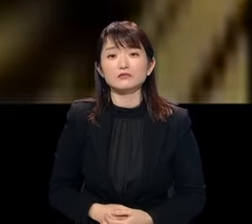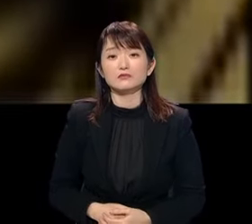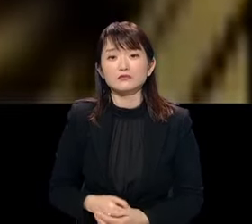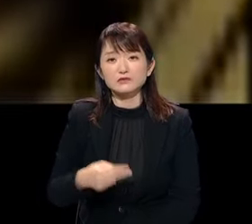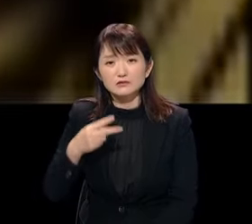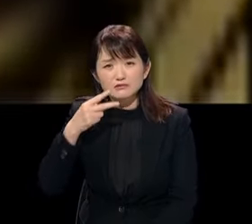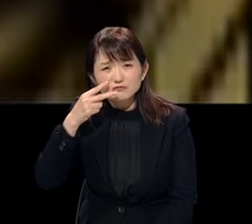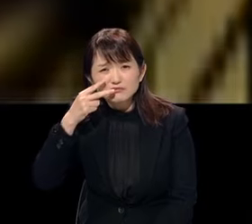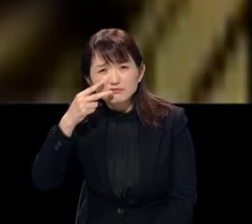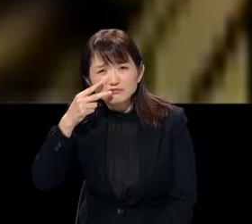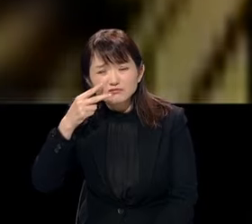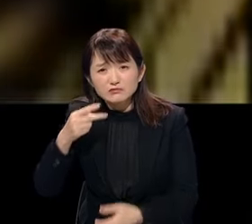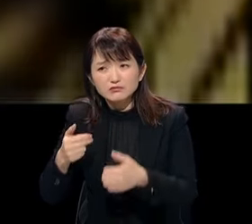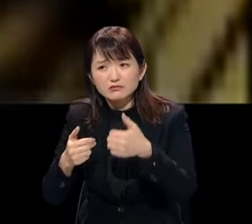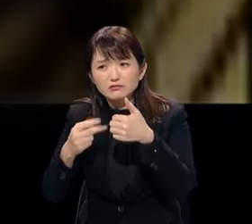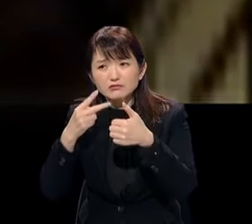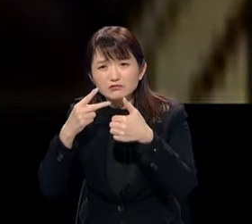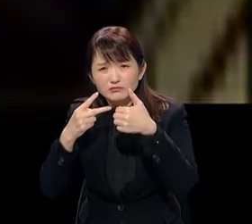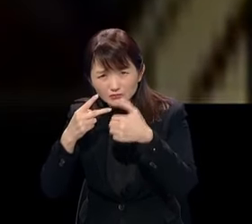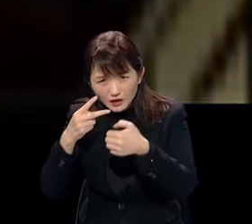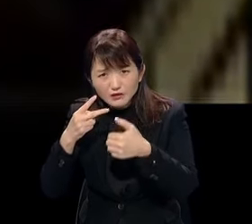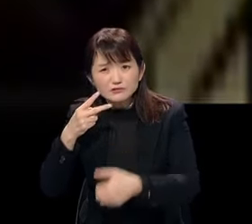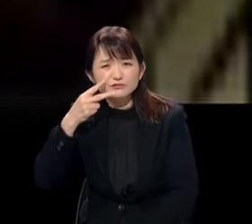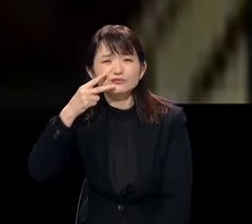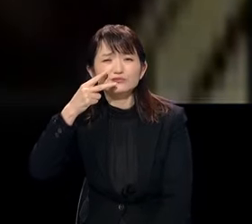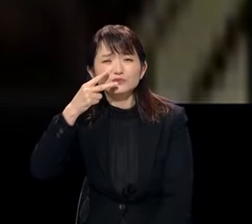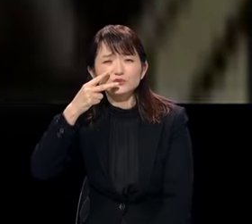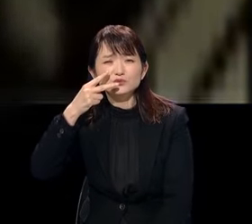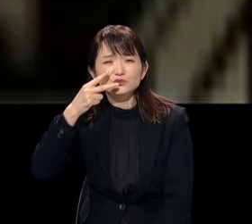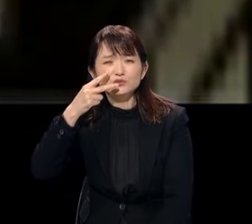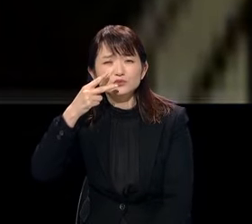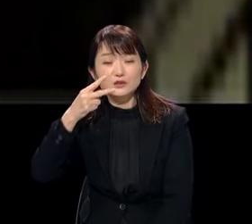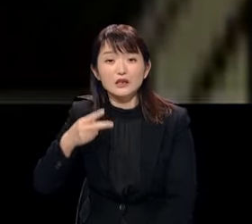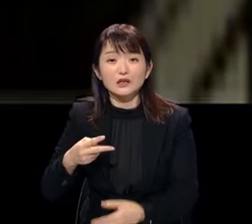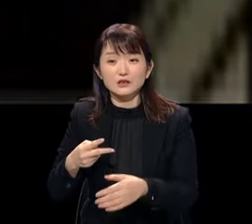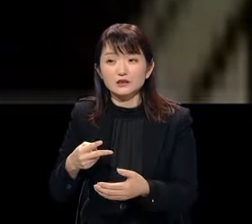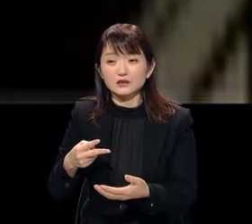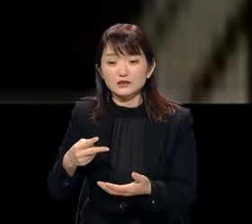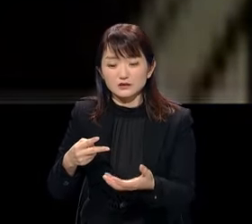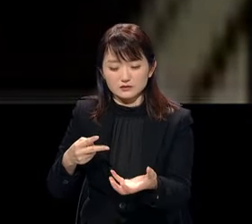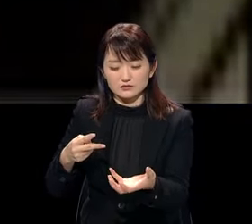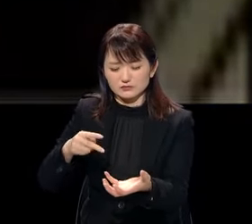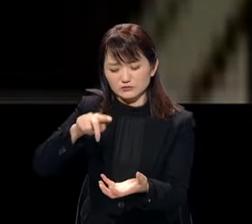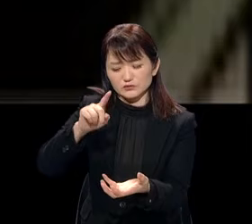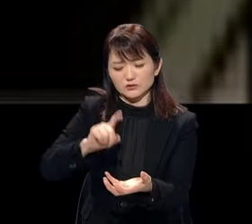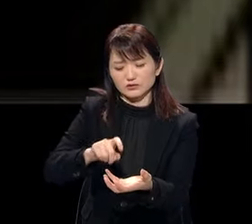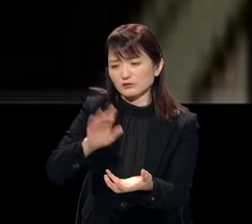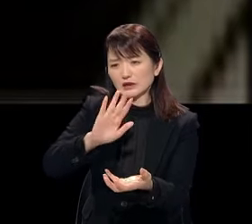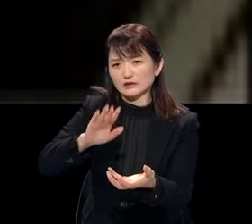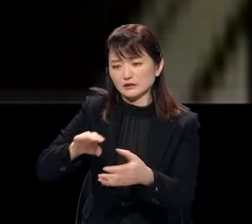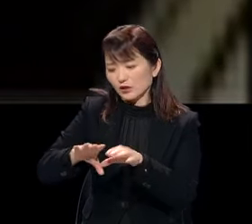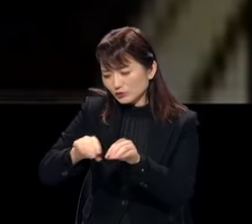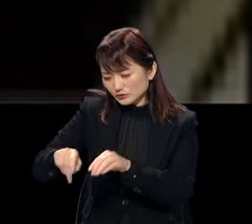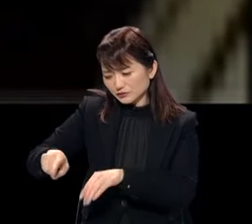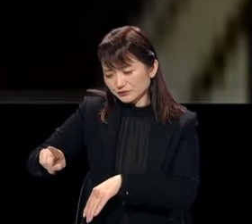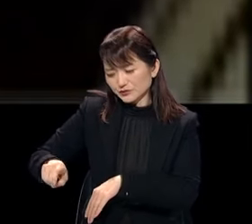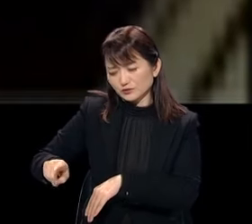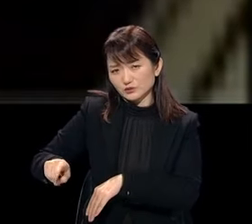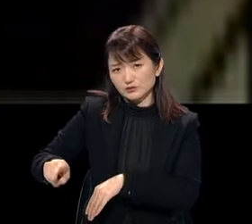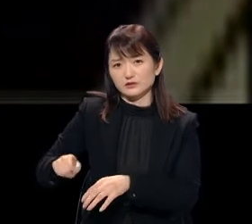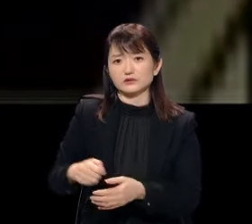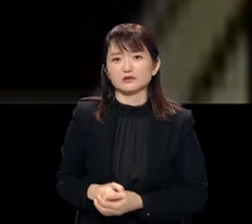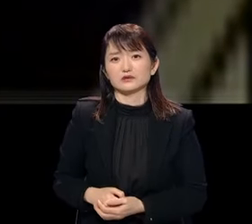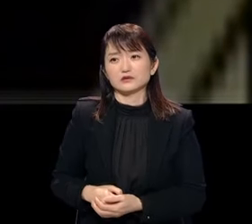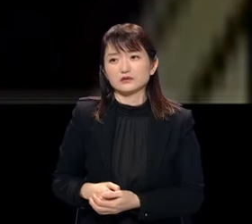입에 물더니 라이터를 착 하고 불까지 붙입니다. 자, 재떨이 대신 소파 위에 톡톡 털어내더니